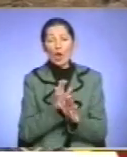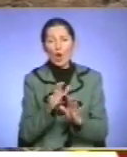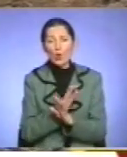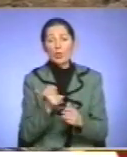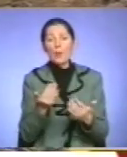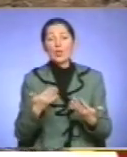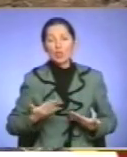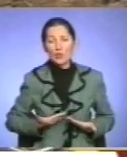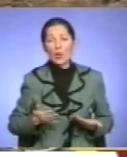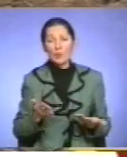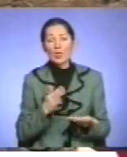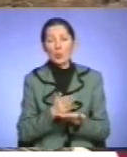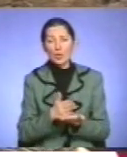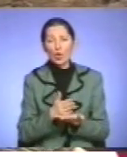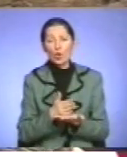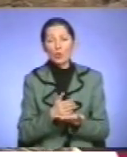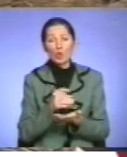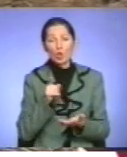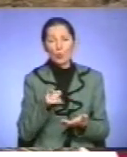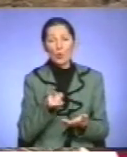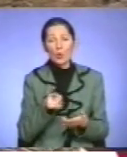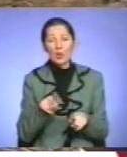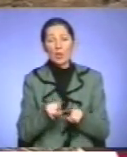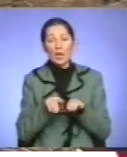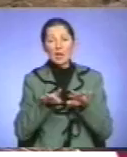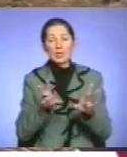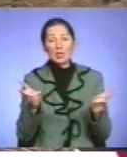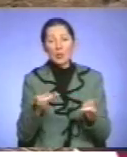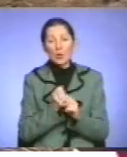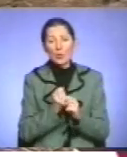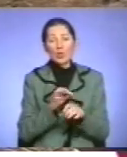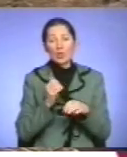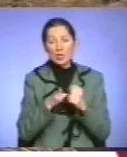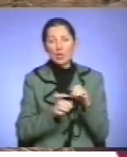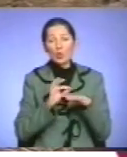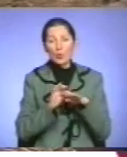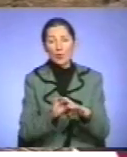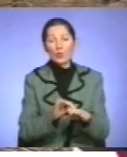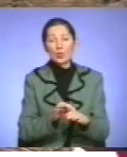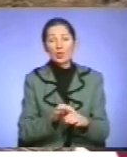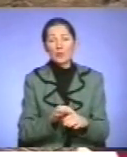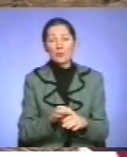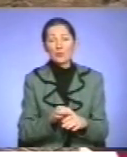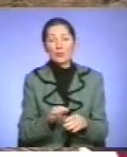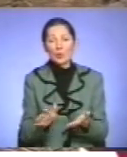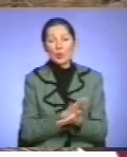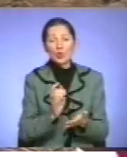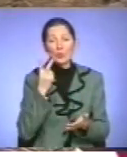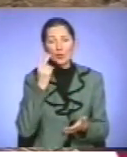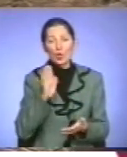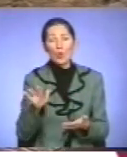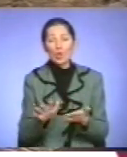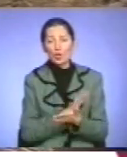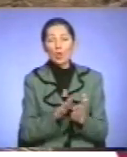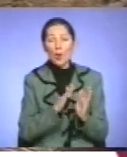ми живемо, де ми знаходимося. Тому до таких акцій треба долучатися і проводити прибирання, щоб завжди була чистота і